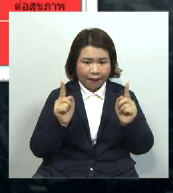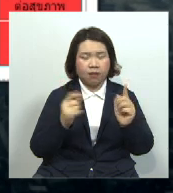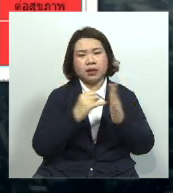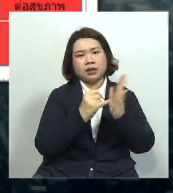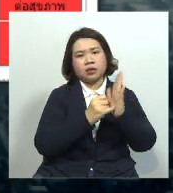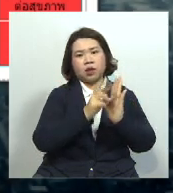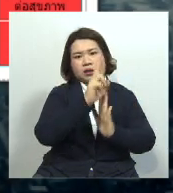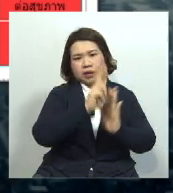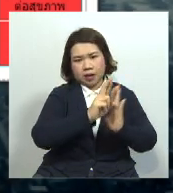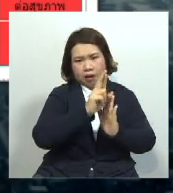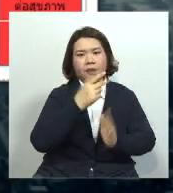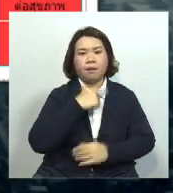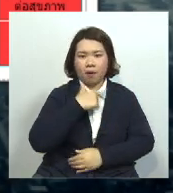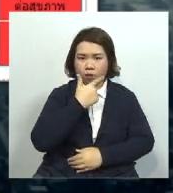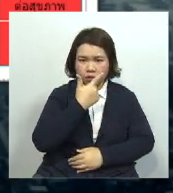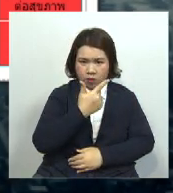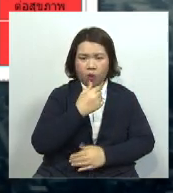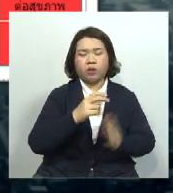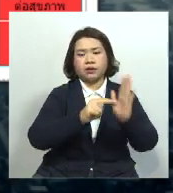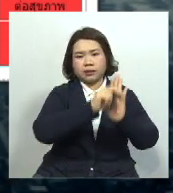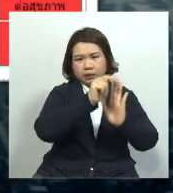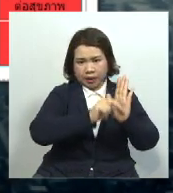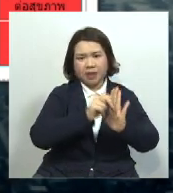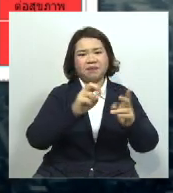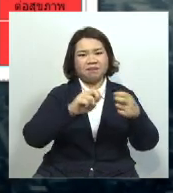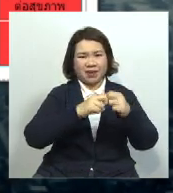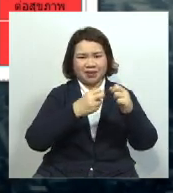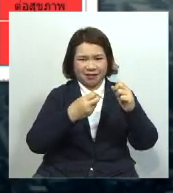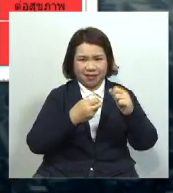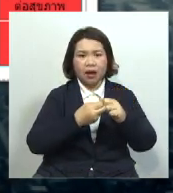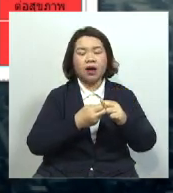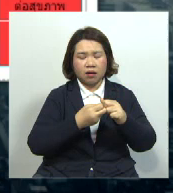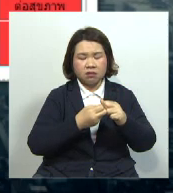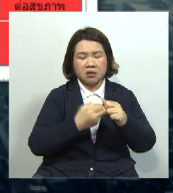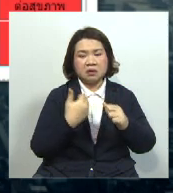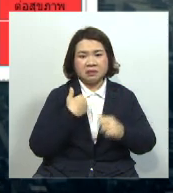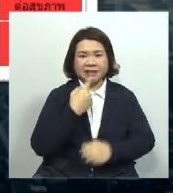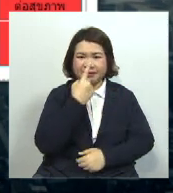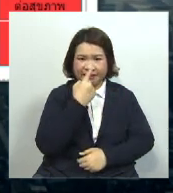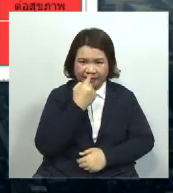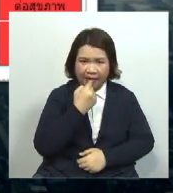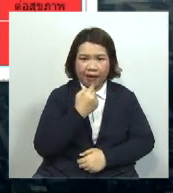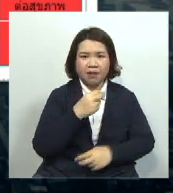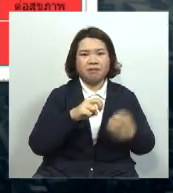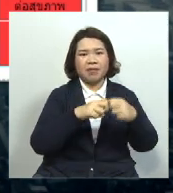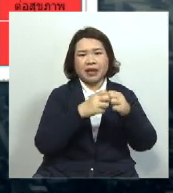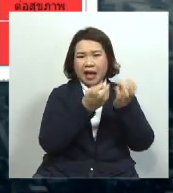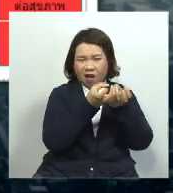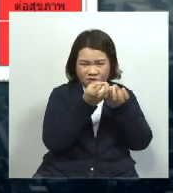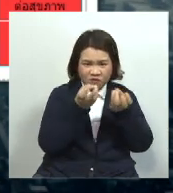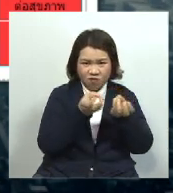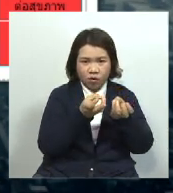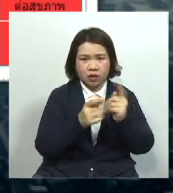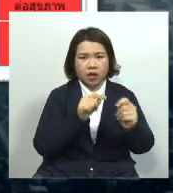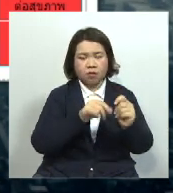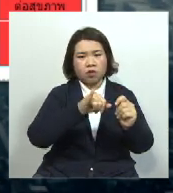ว้นจังหวัดเชียงรายแม่ฮ่องสอนและจังหวัดน่านนะคะที่พบว่ายังมีพื้นที่สีแดงอยู่โดยเฉพาะในพื้น